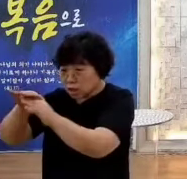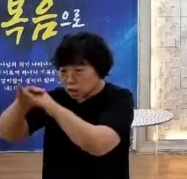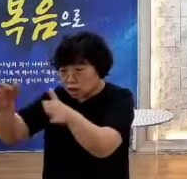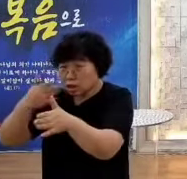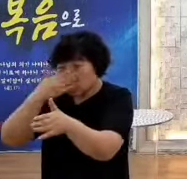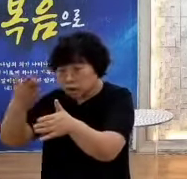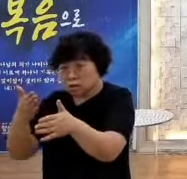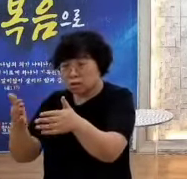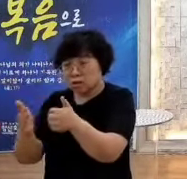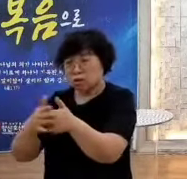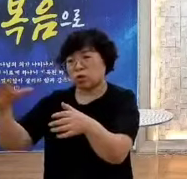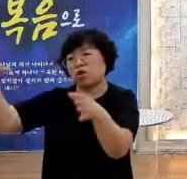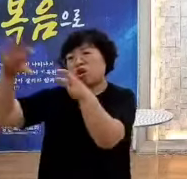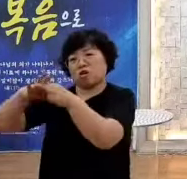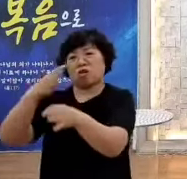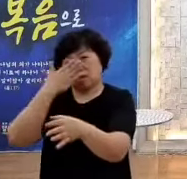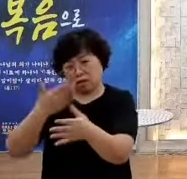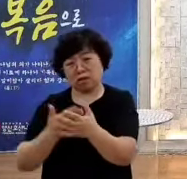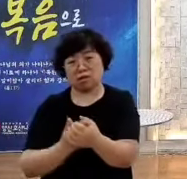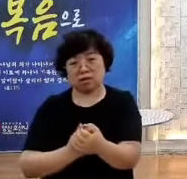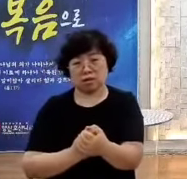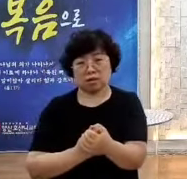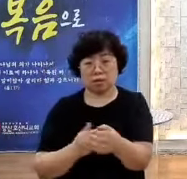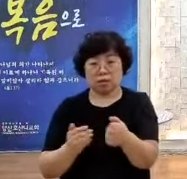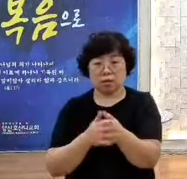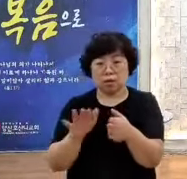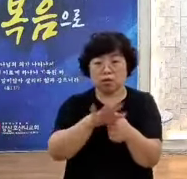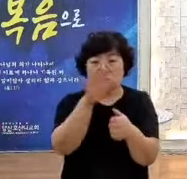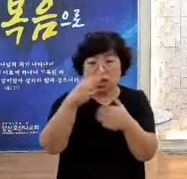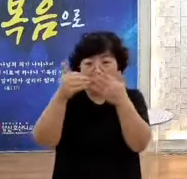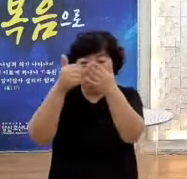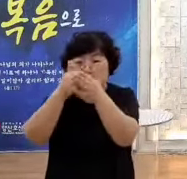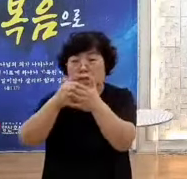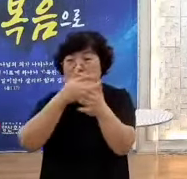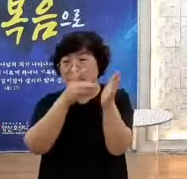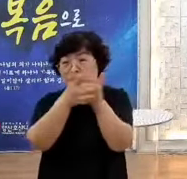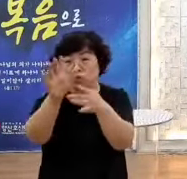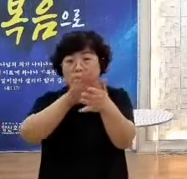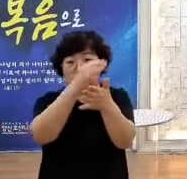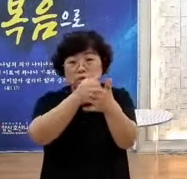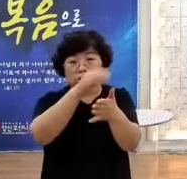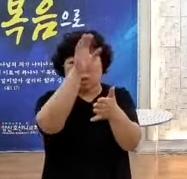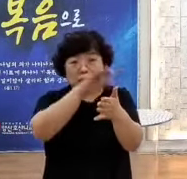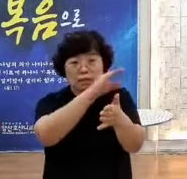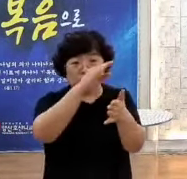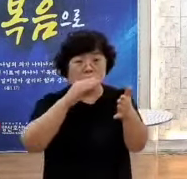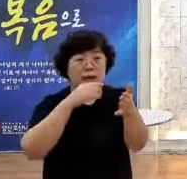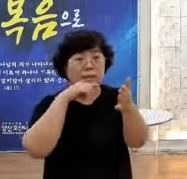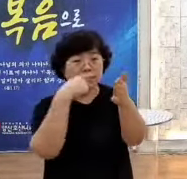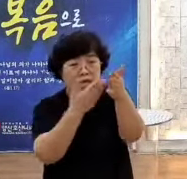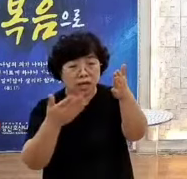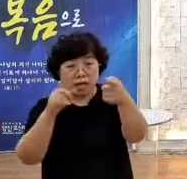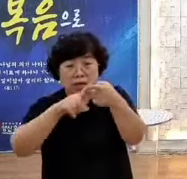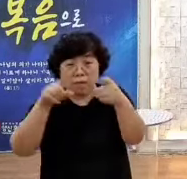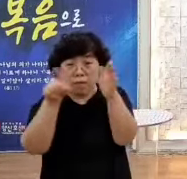화평이다. 성경은 이것을 하나님과의 화평이다, 이렇게 말씀하는.